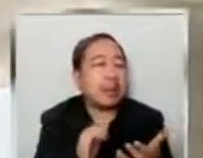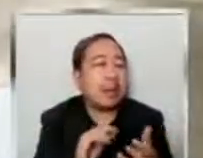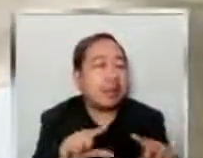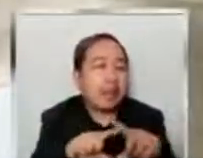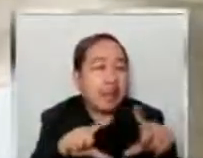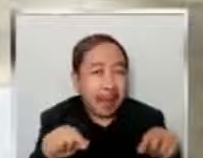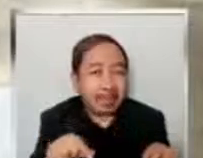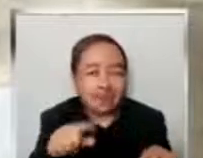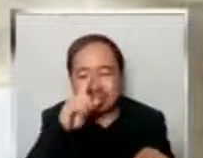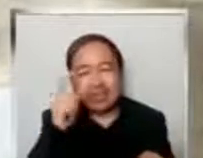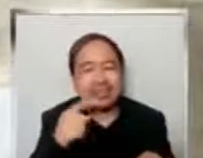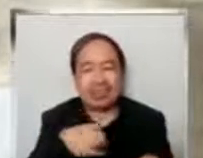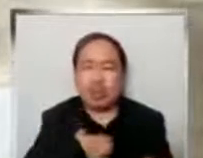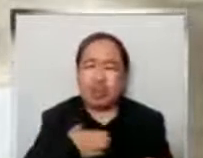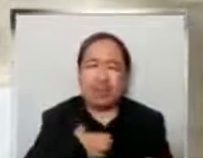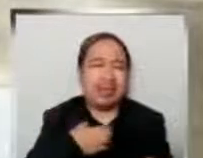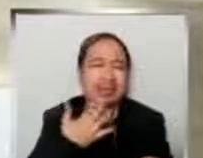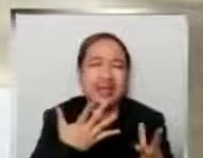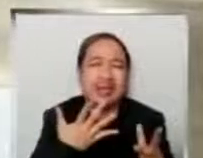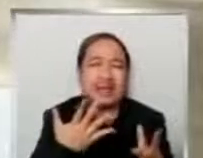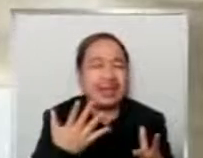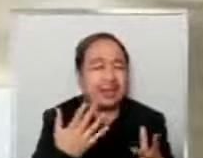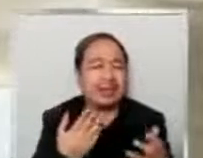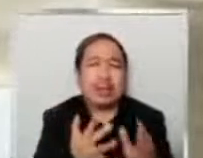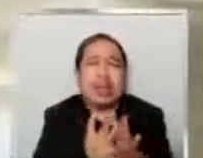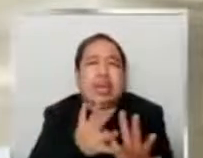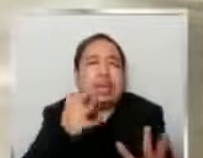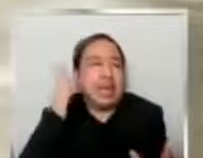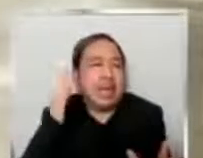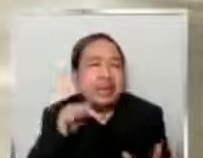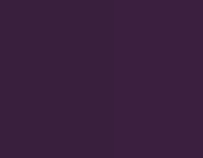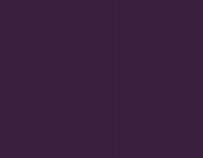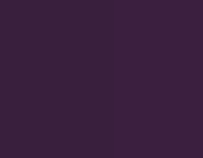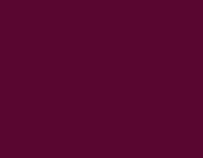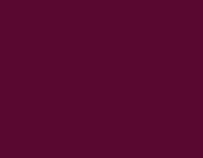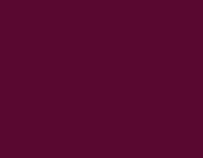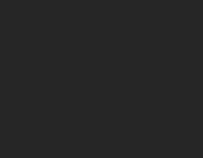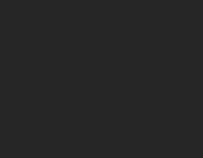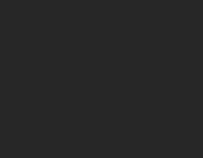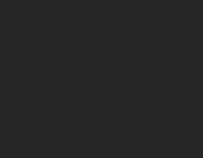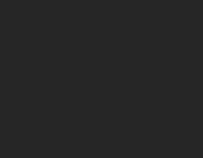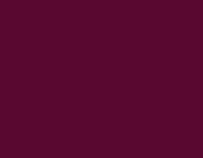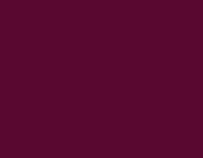na nagdudulot daw ng mahabang pila sa paliparan.